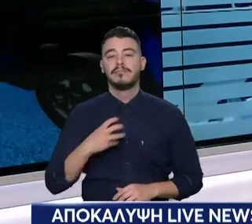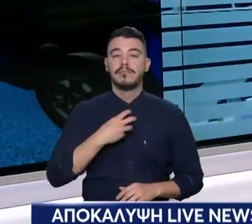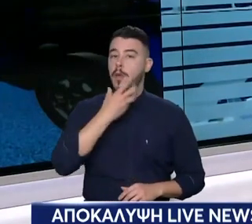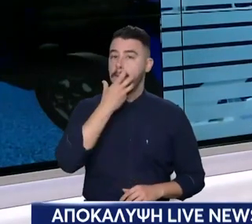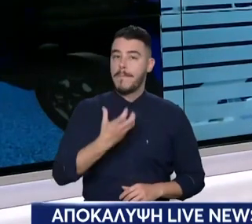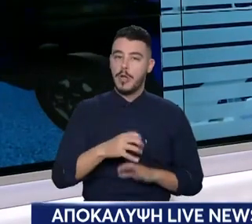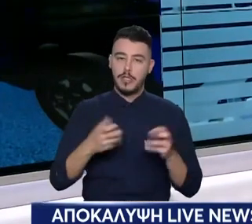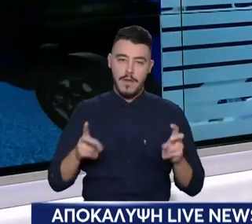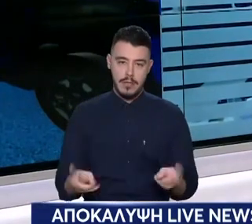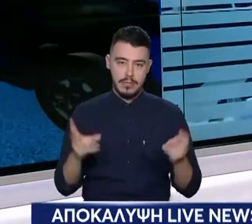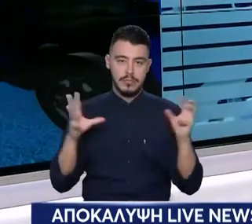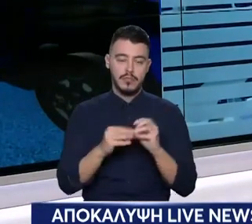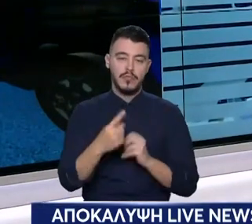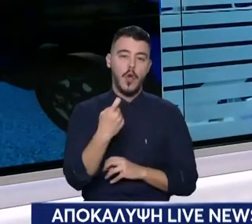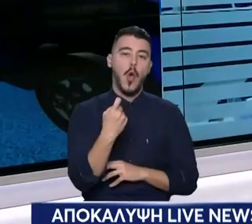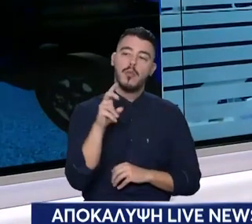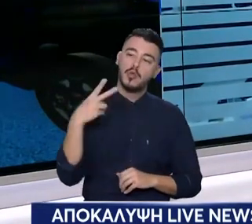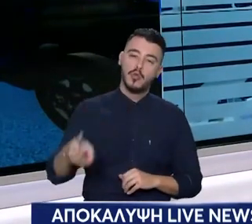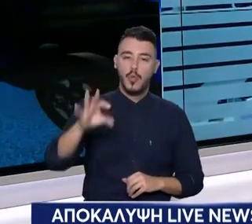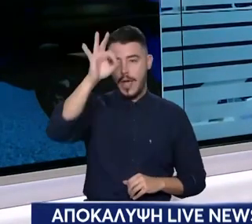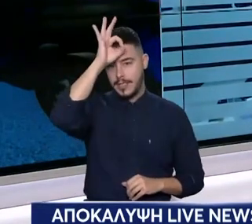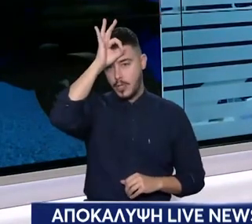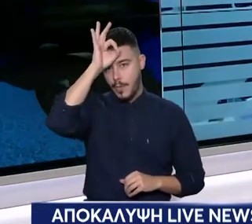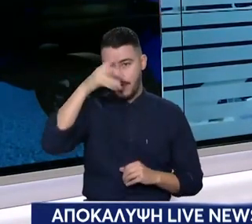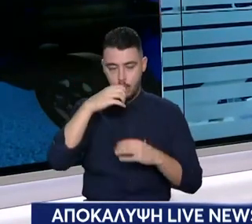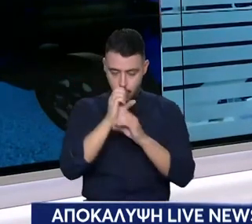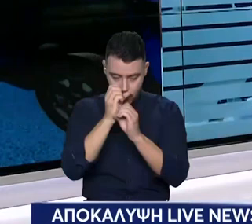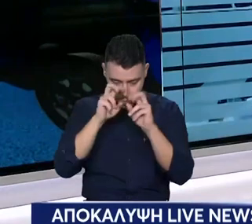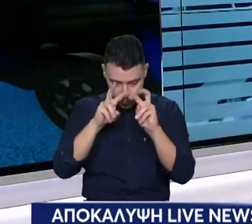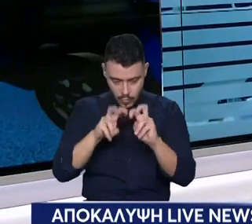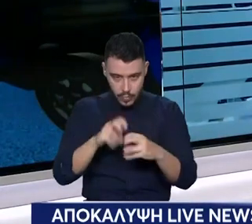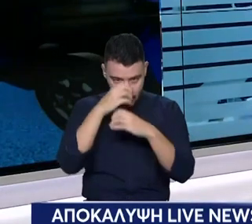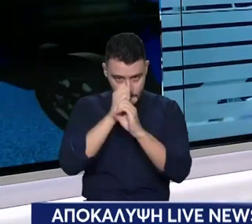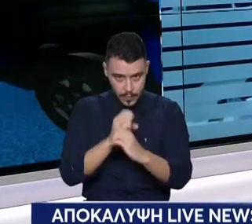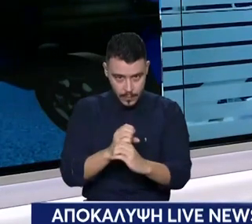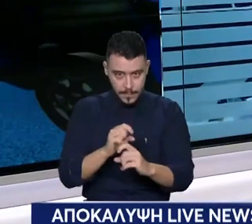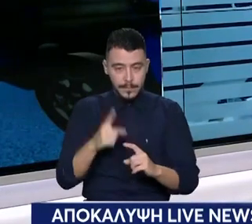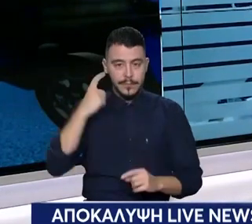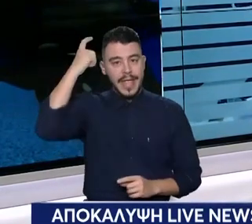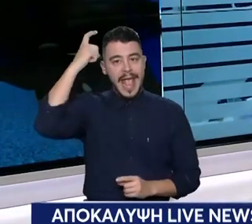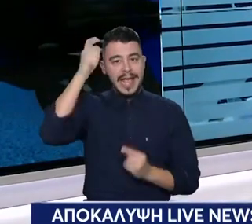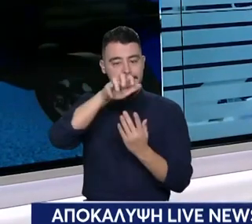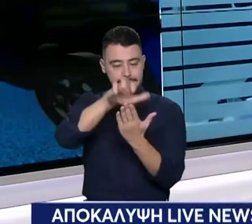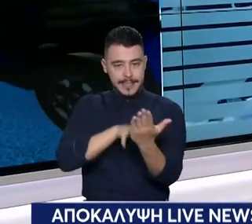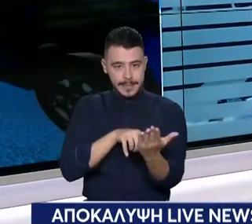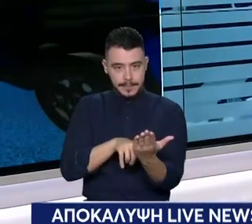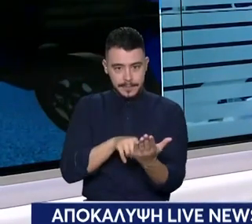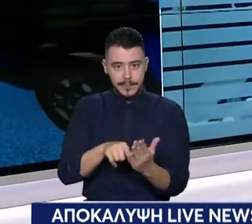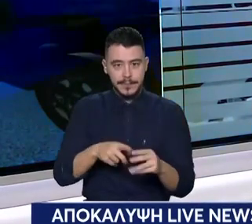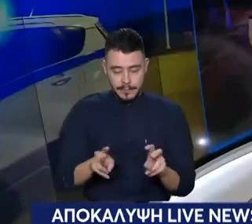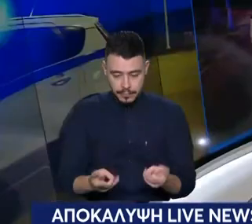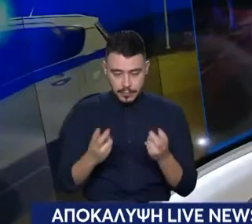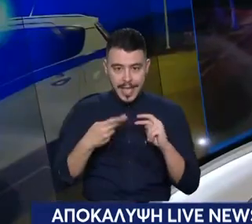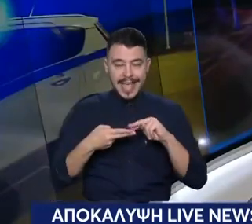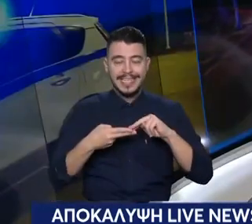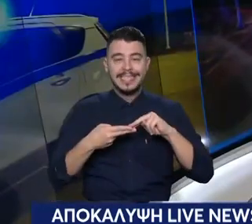αποκαλύψεις για τα ευρήματα στο τι έχει βρεθεί στο όπλο του αστυνομικού. Σύμφωνα λοιπόν με την έκθεση, στο όπλο του αστυνομικού έχει βρεθεί τόσο το